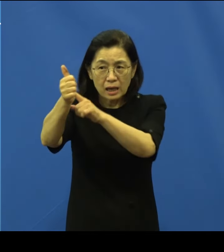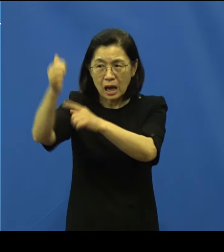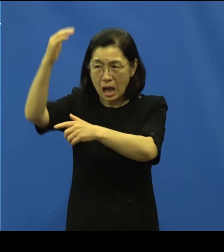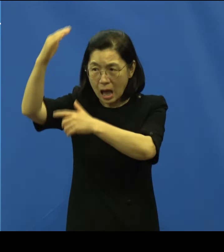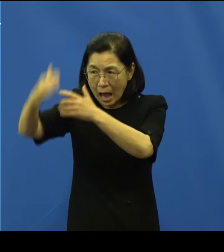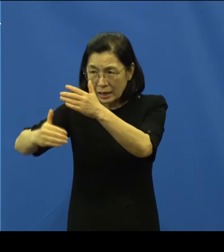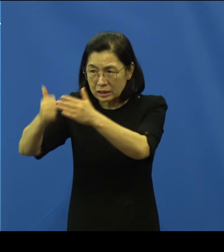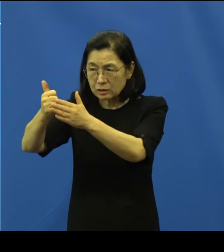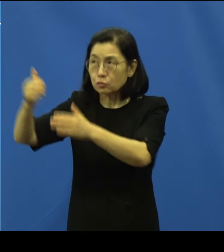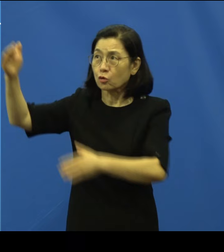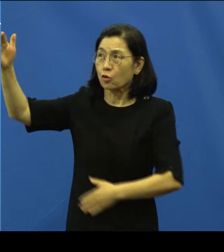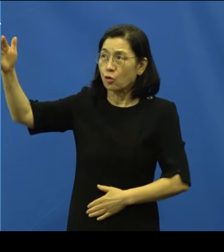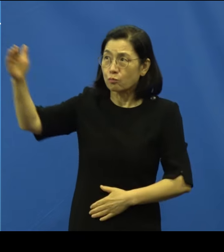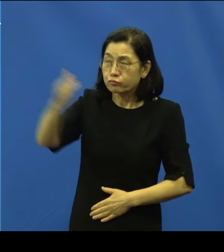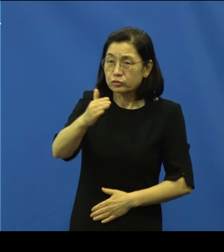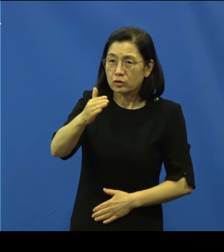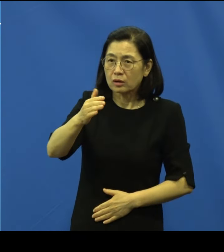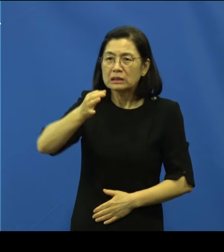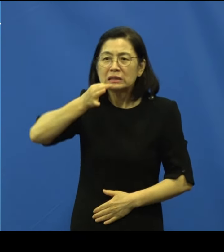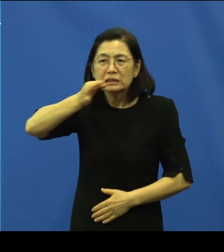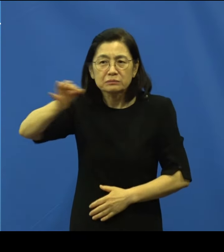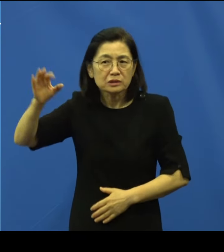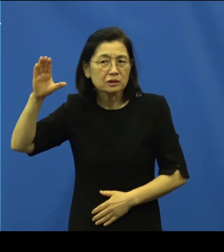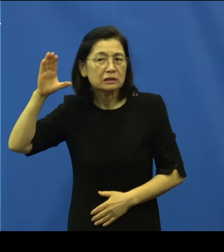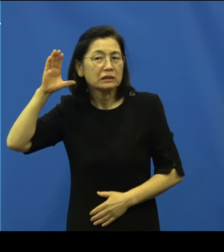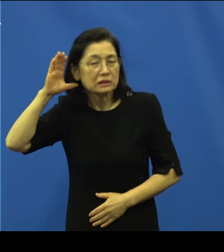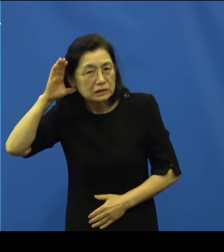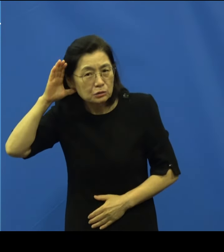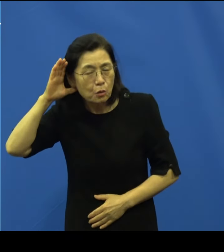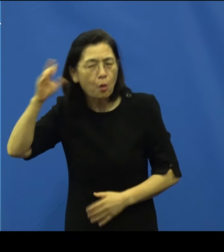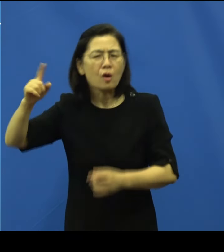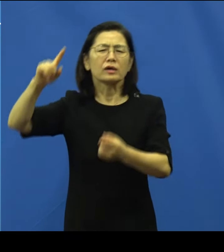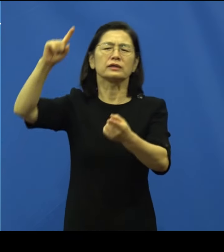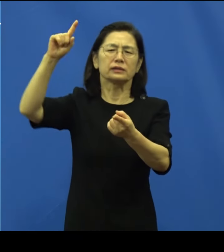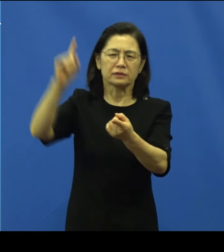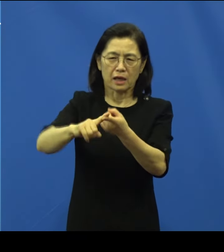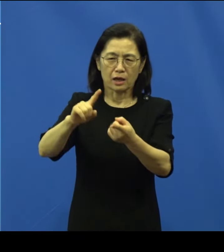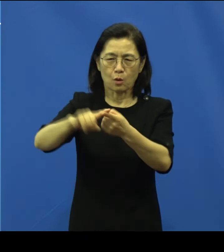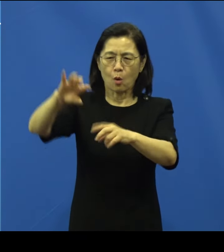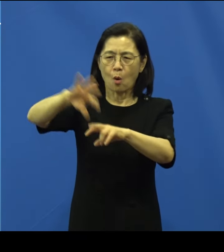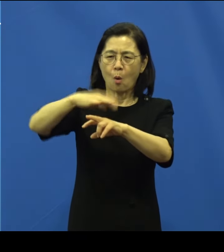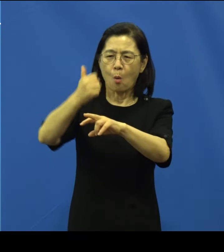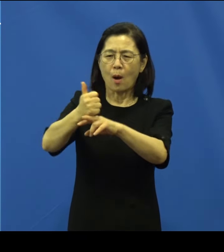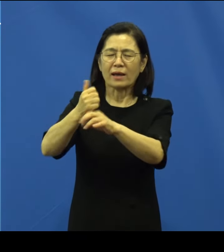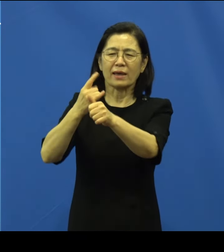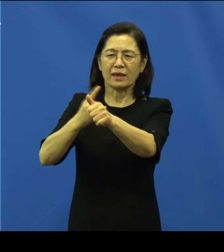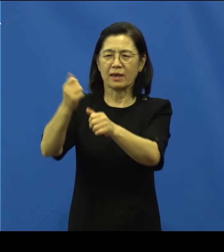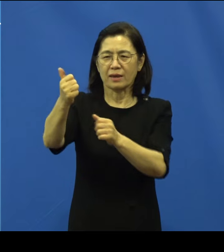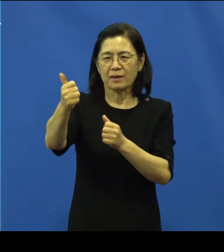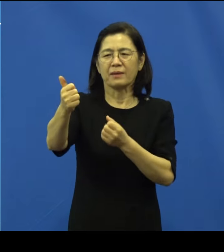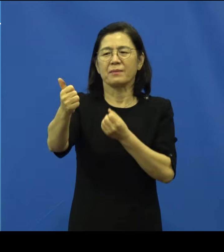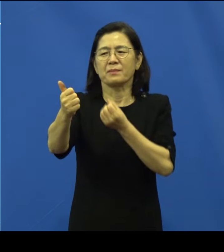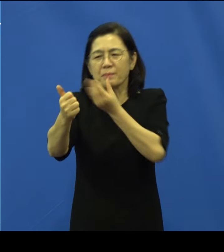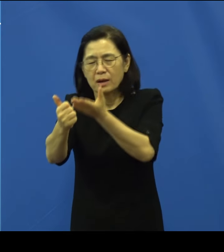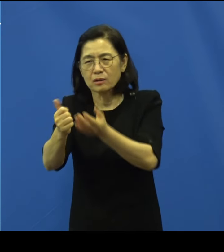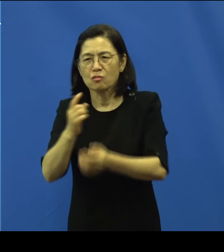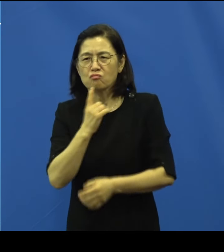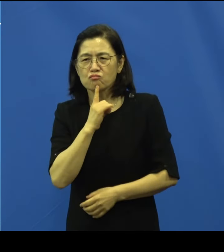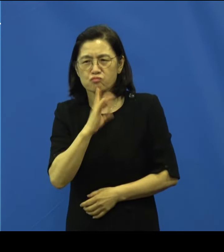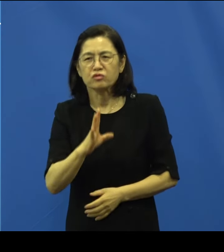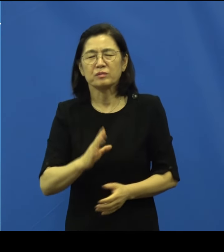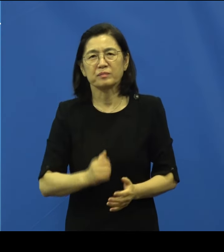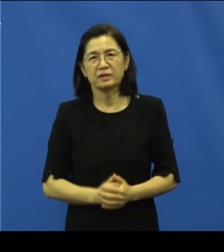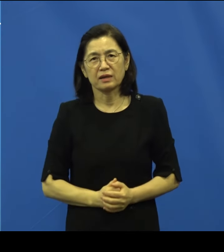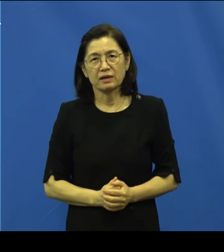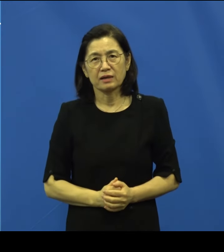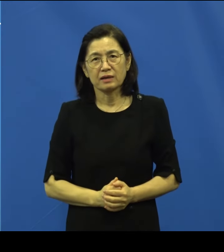음성을 듣고 하나님이 알려주는 대로 하니까 이스라엘은 결정권은 하나님이 가지고 계시고 그 모든